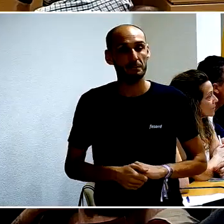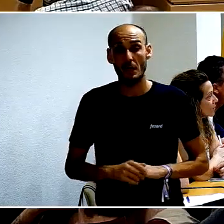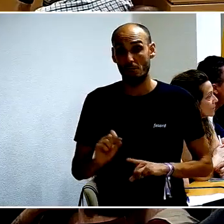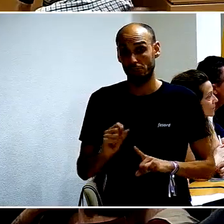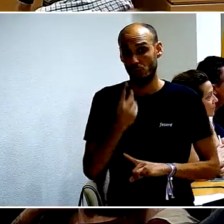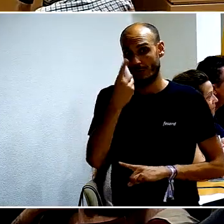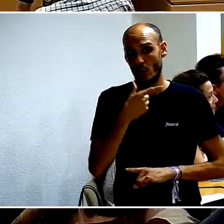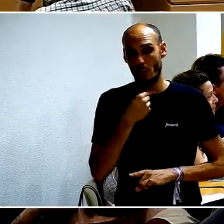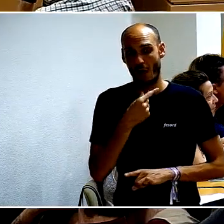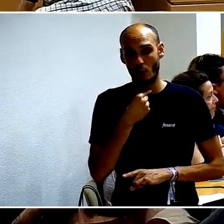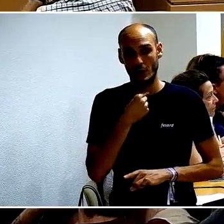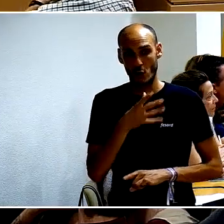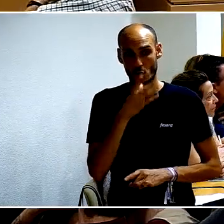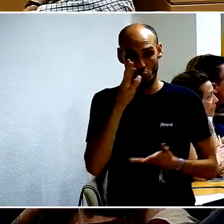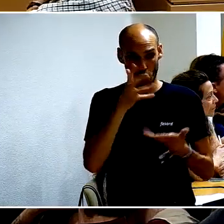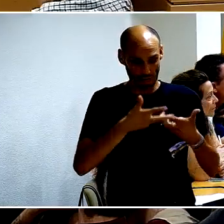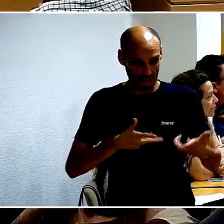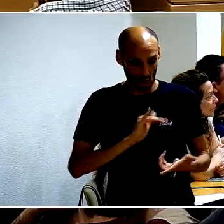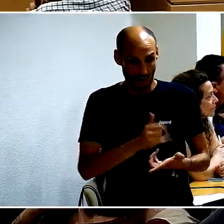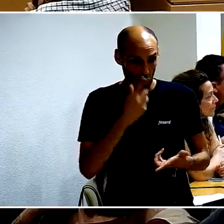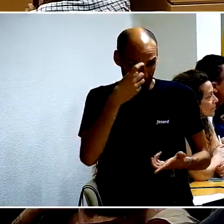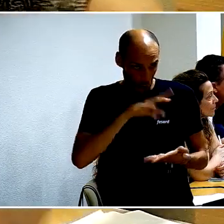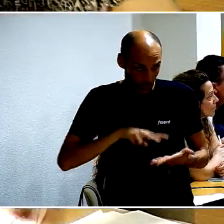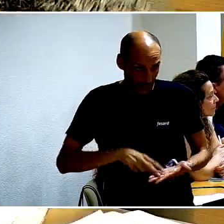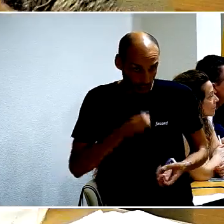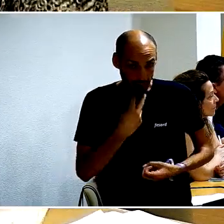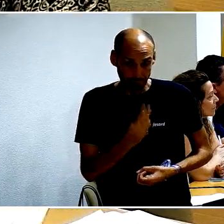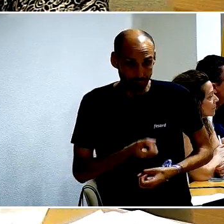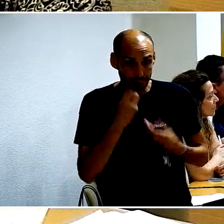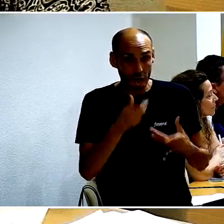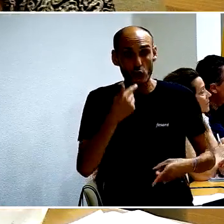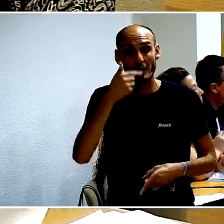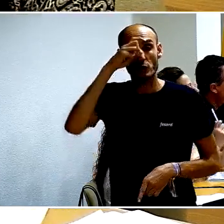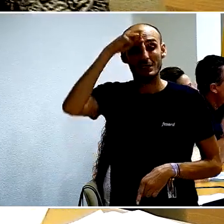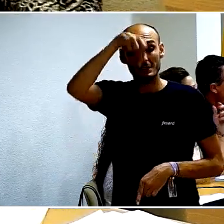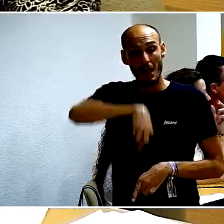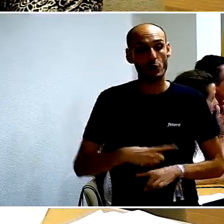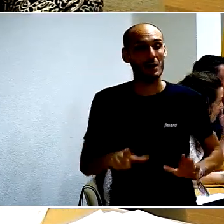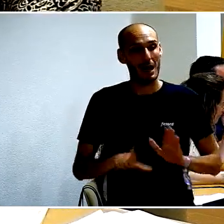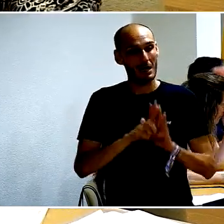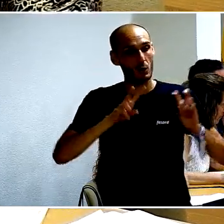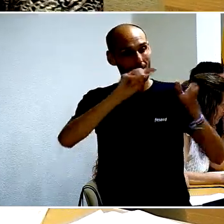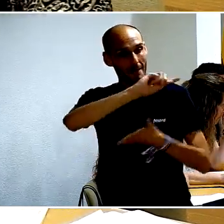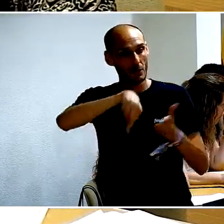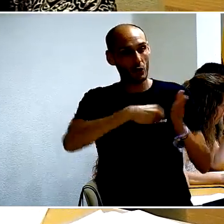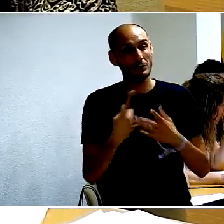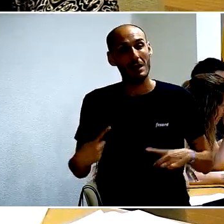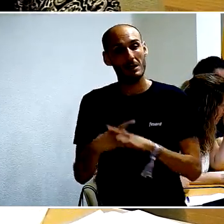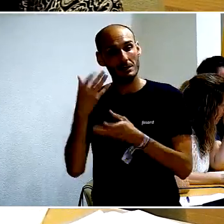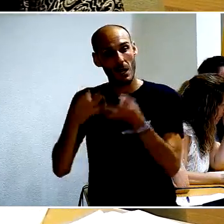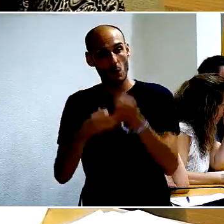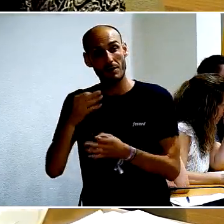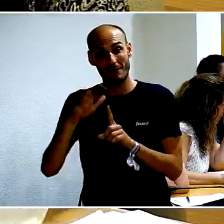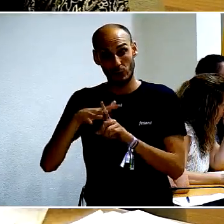perquè vamos, jo ho tinc escrit i crec que ho he llegit, jo he dit... Enguany, en la incorporació de la nova llei de contractes, en l'estat judicial, a més de les factures que han aplegat